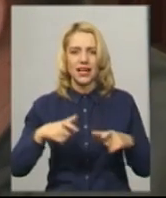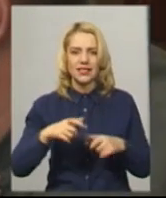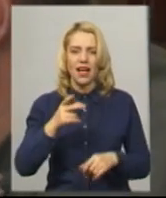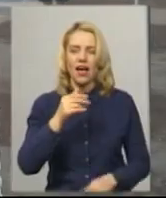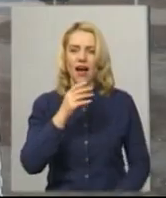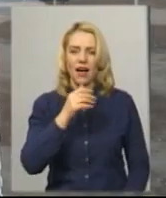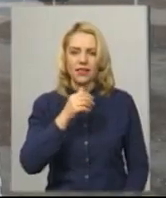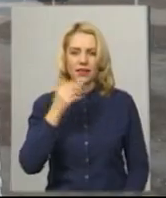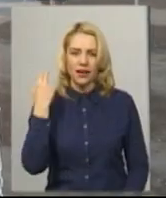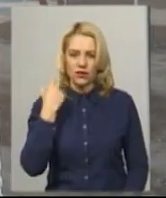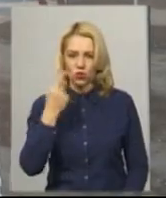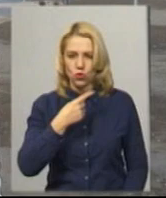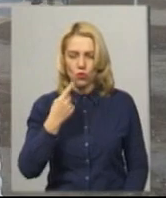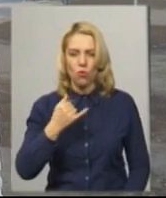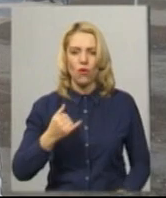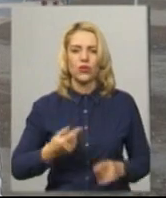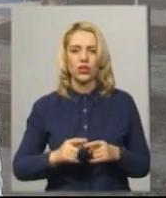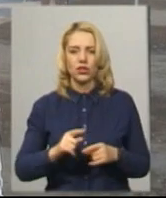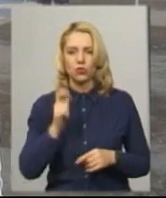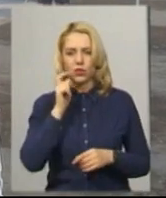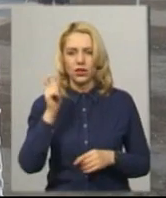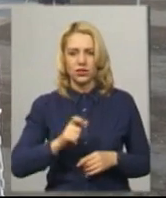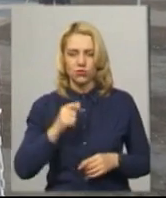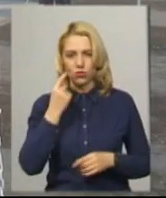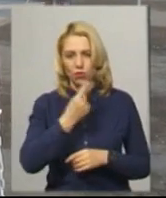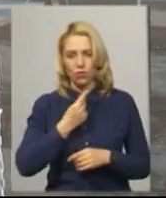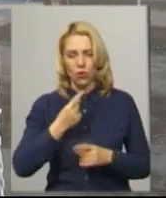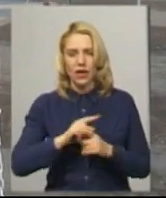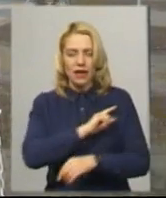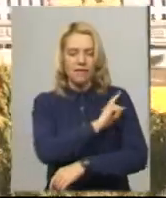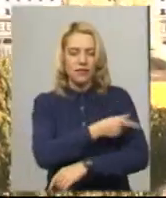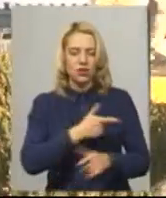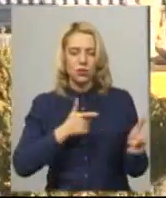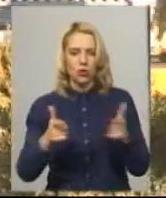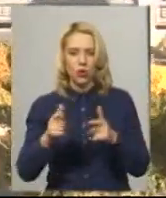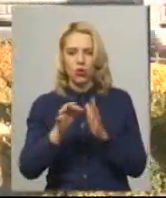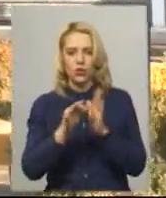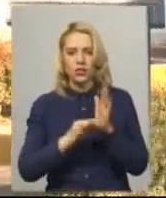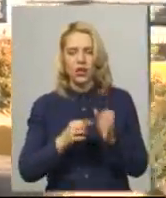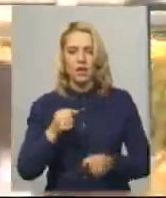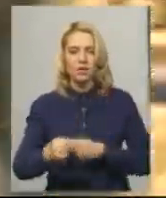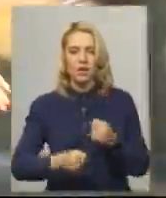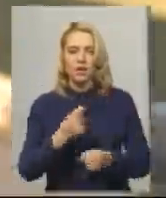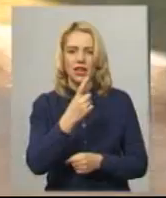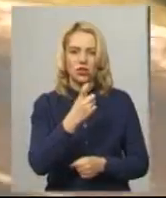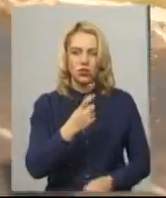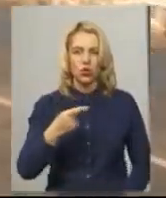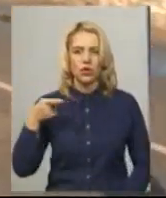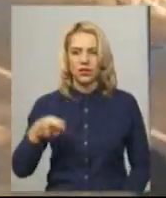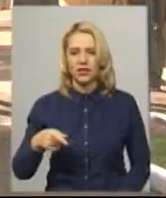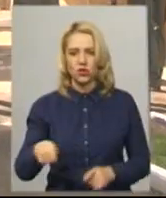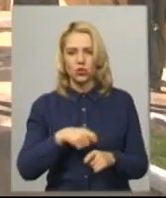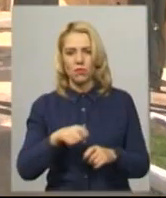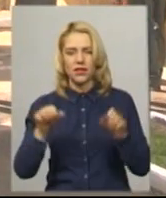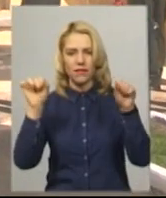ділової українською. З фізичної підготовки конкурсантів оцінювали за трьома вправами – біг на 100 та 1000 метрів і підтягування на